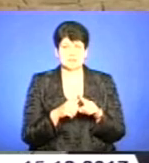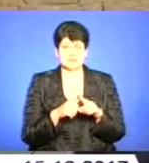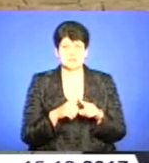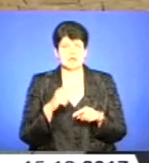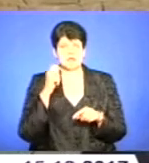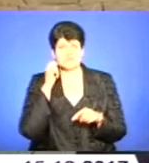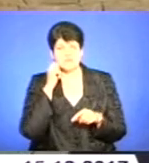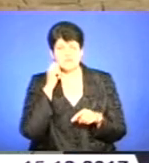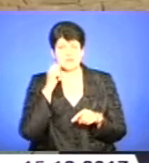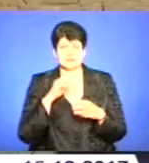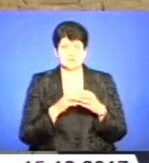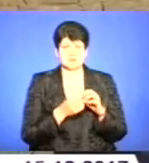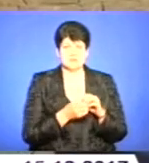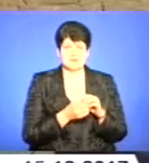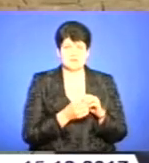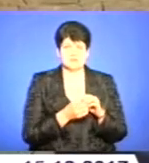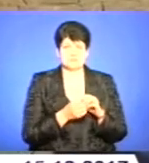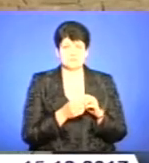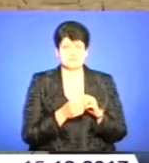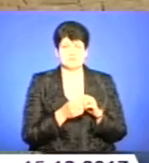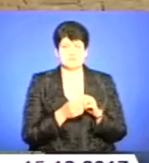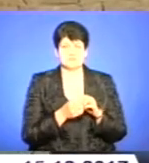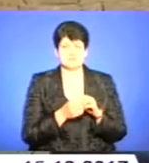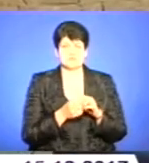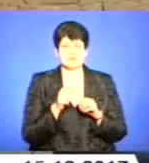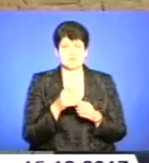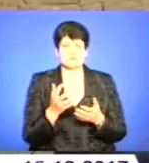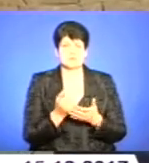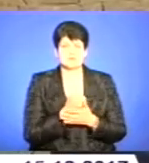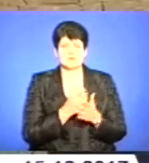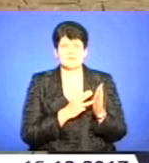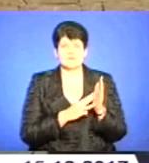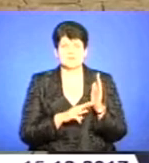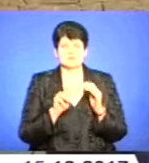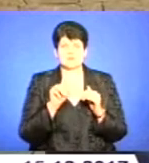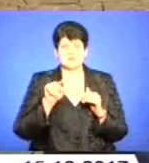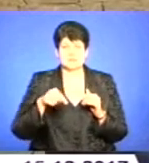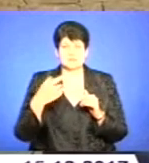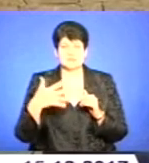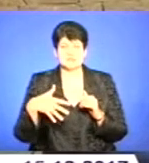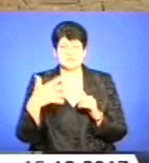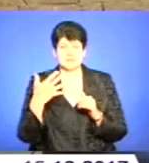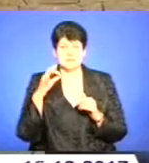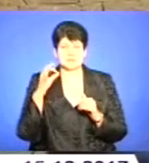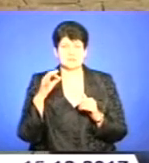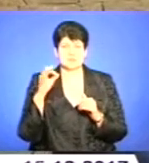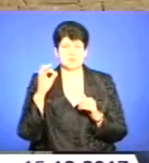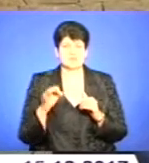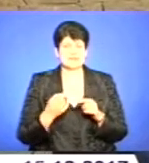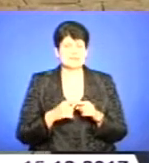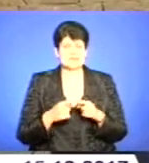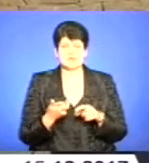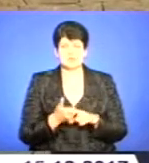і на результат. І тоді виходить 81-55 коефіцієнт. Це дуже